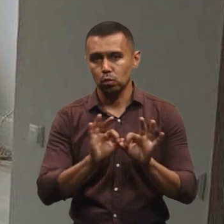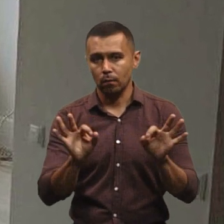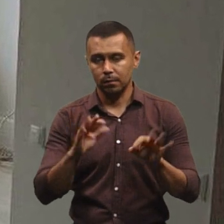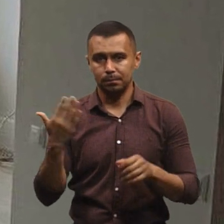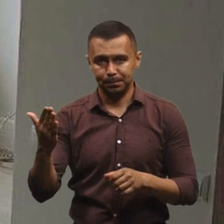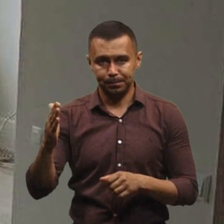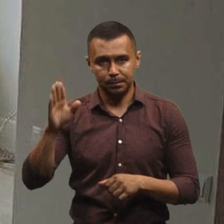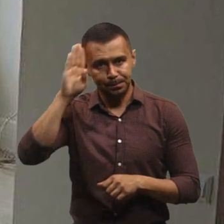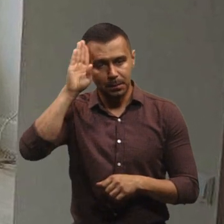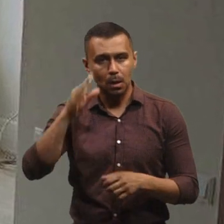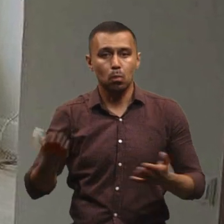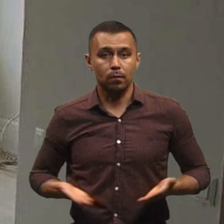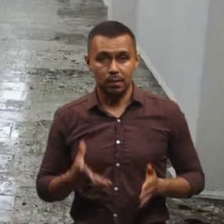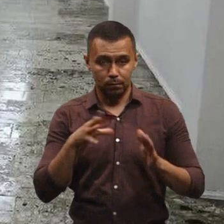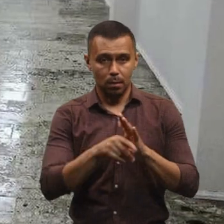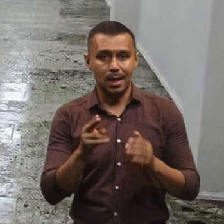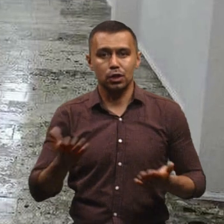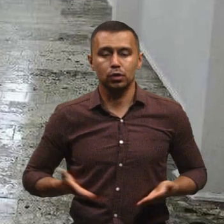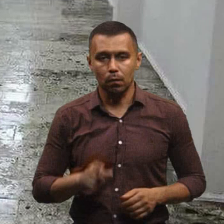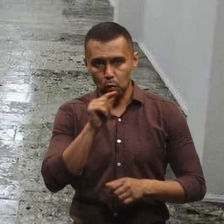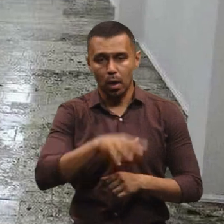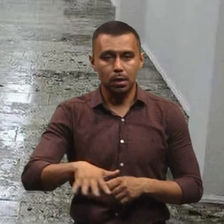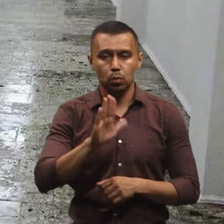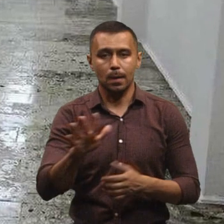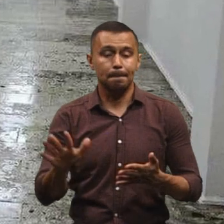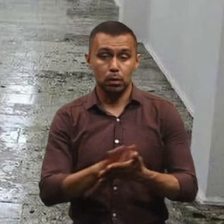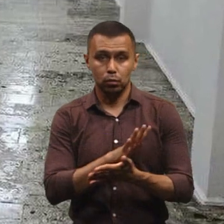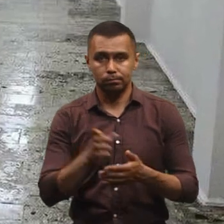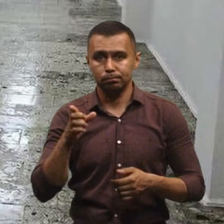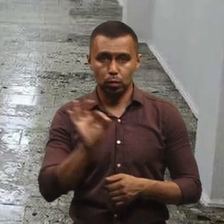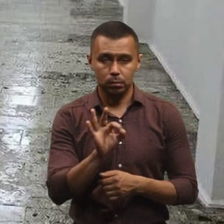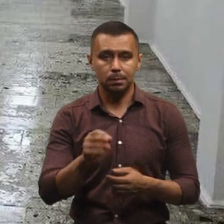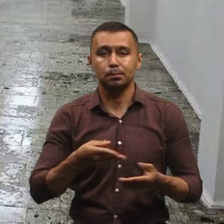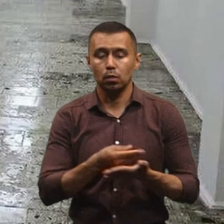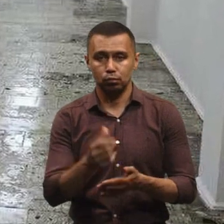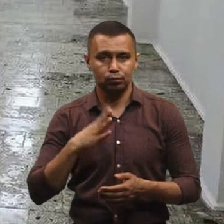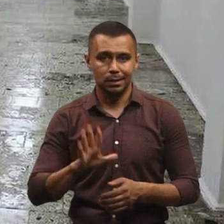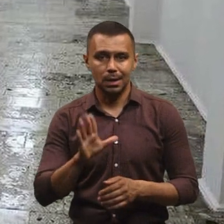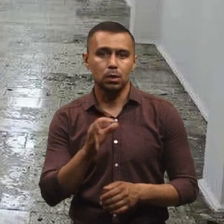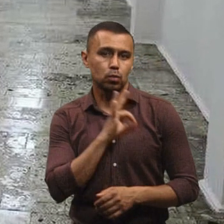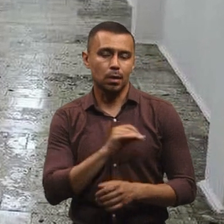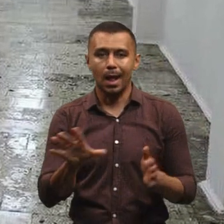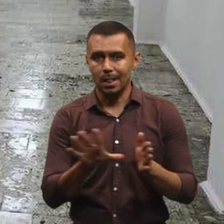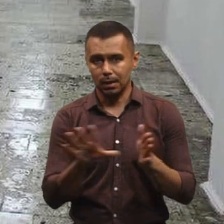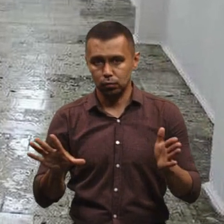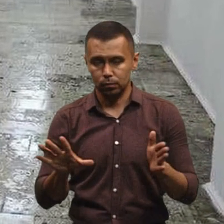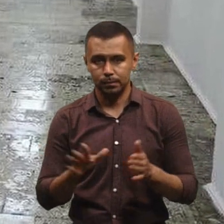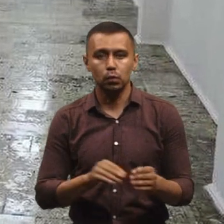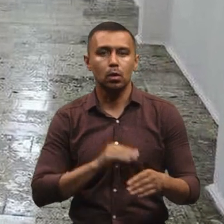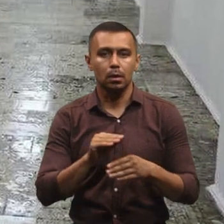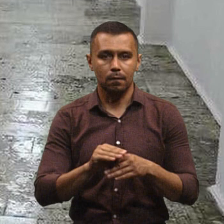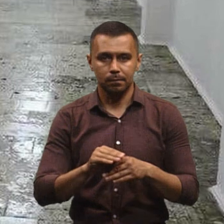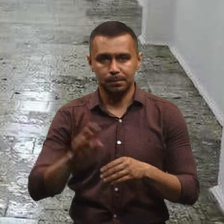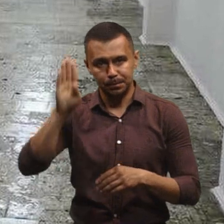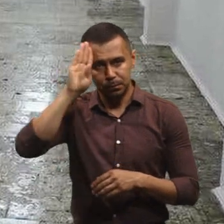Олексій Бабченко проживання у ньому для жителів Луганщини буде безплатним сплачувати доведеться лише за спожиту електроенергію додав